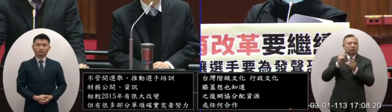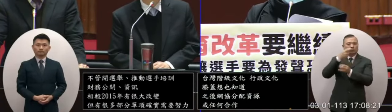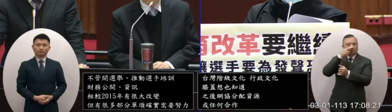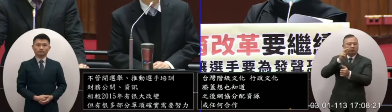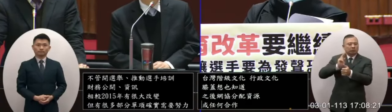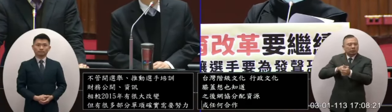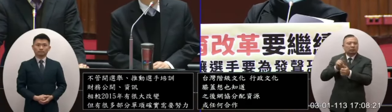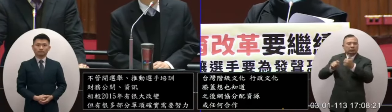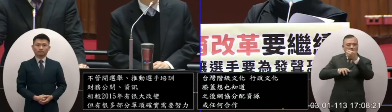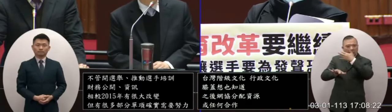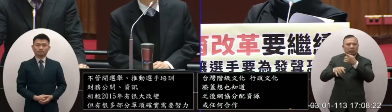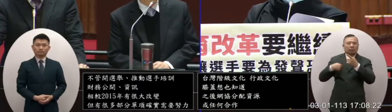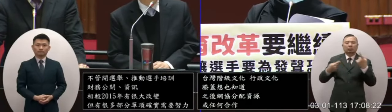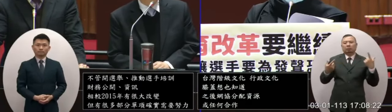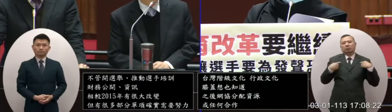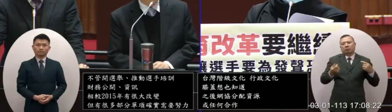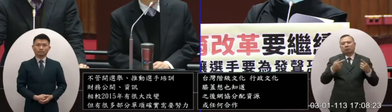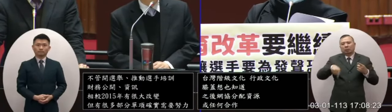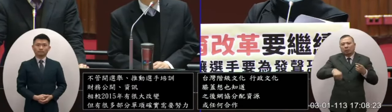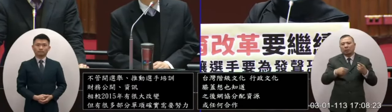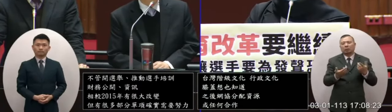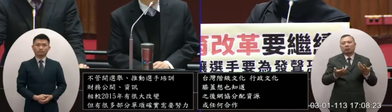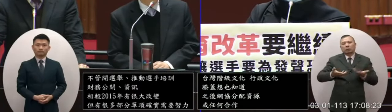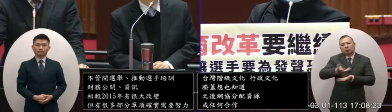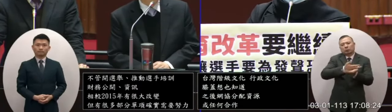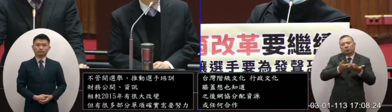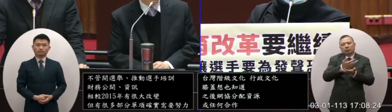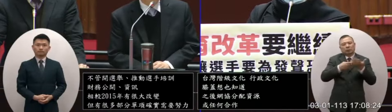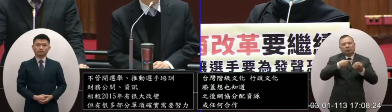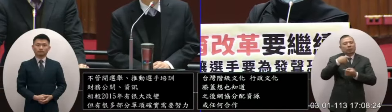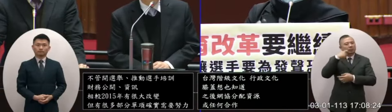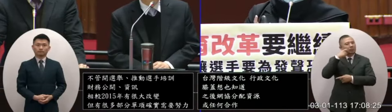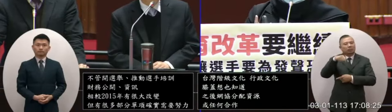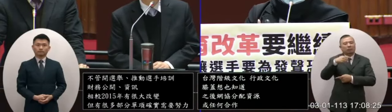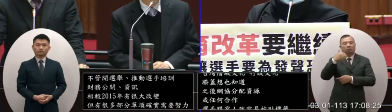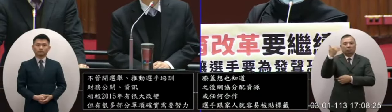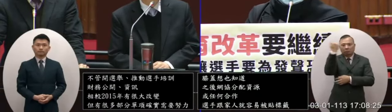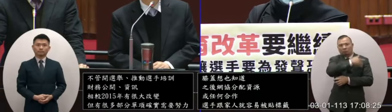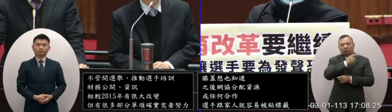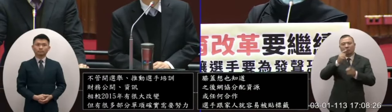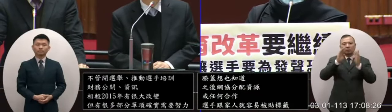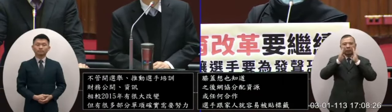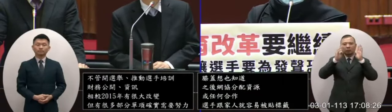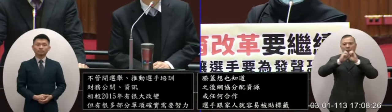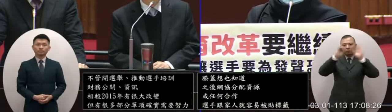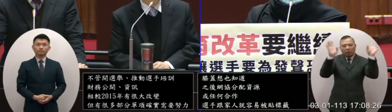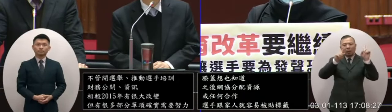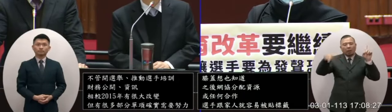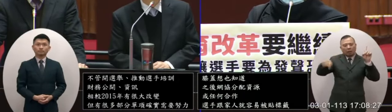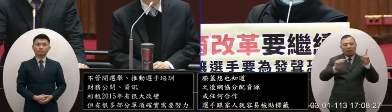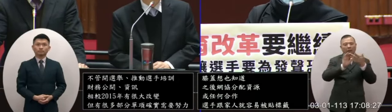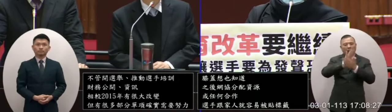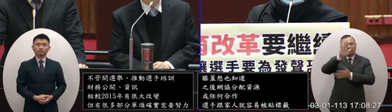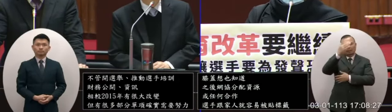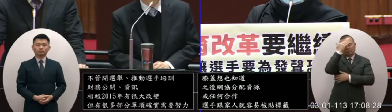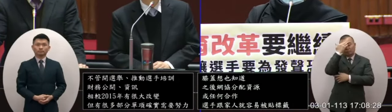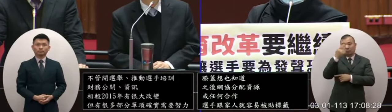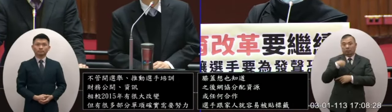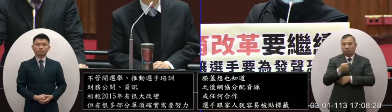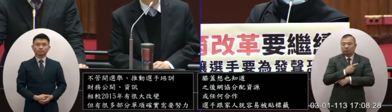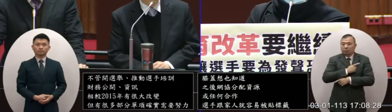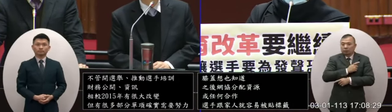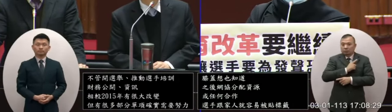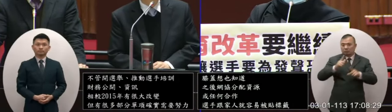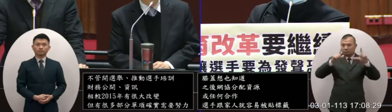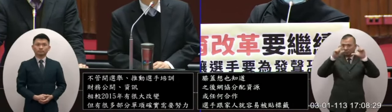畅的情况下，这样子露出他们脸的照片非常容易被误解。可是第一时间，其实我们要贴这个照片的时候，我就跟助理沟通